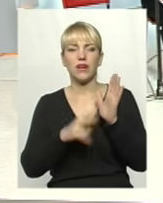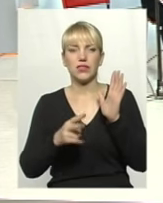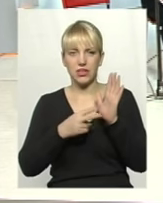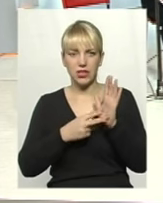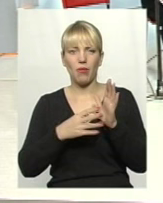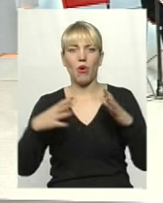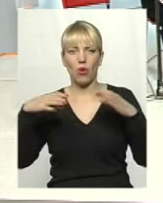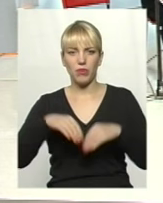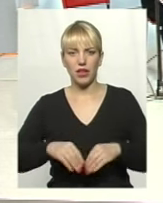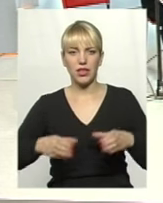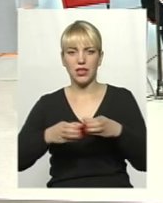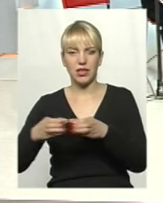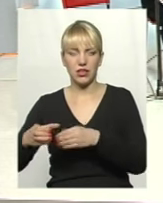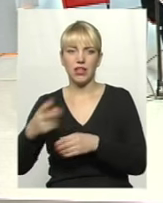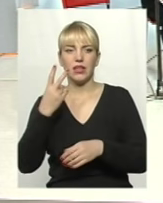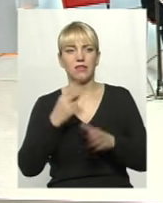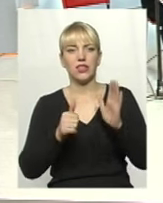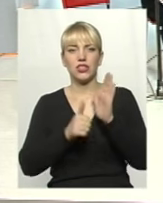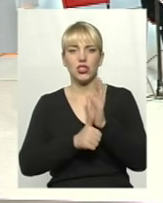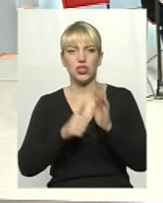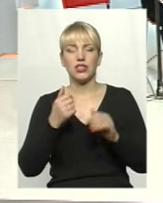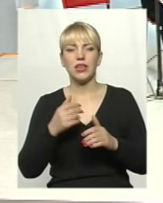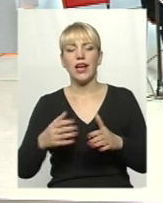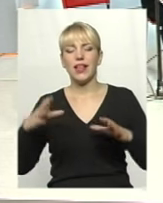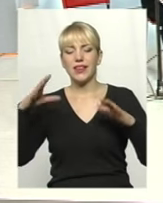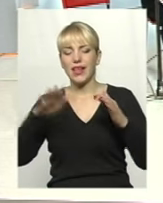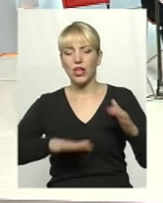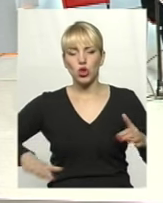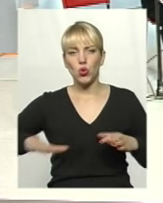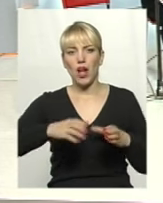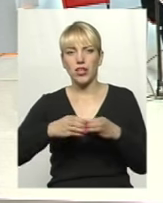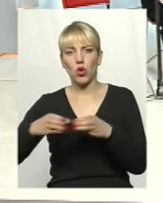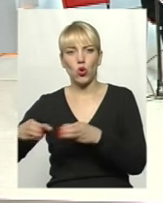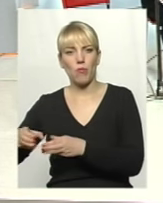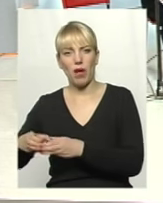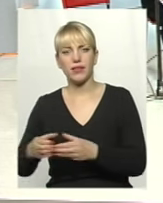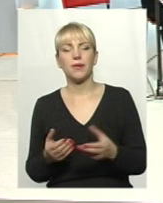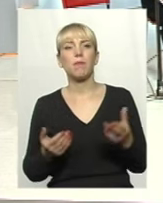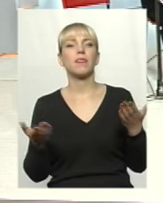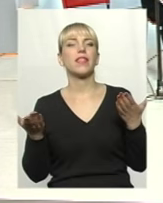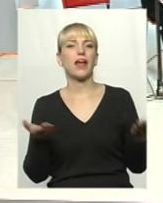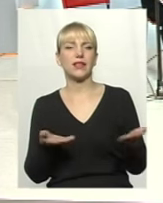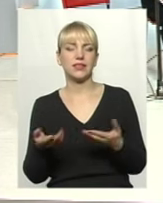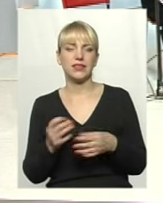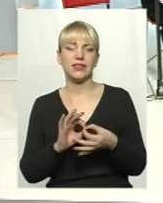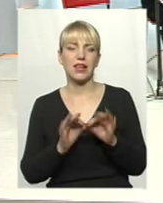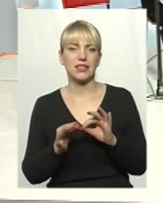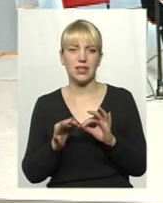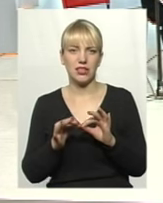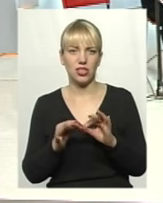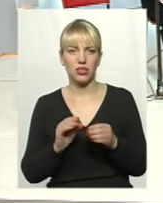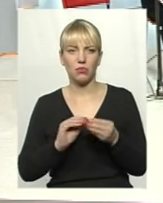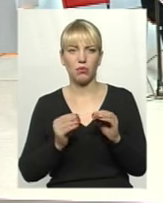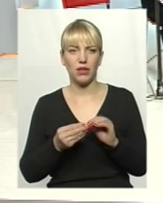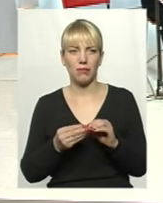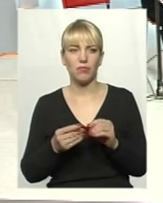об'єднаних тергромад? 26 об'єднаних тергромад. які найскладніші